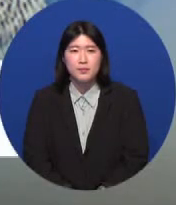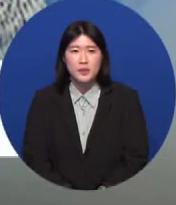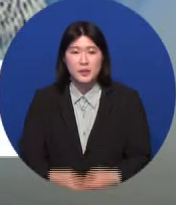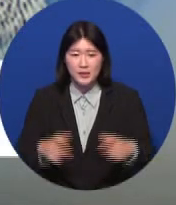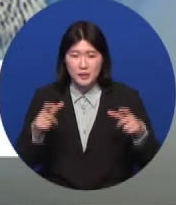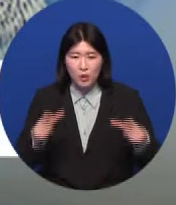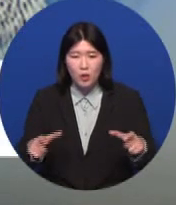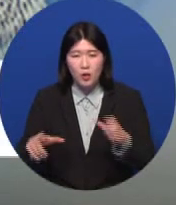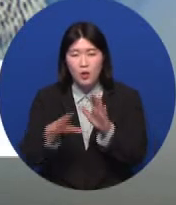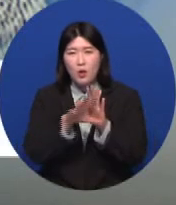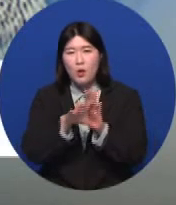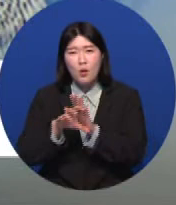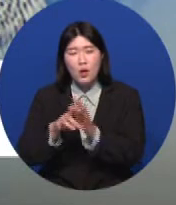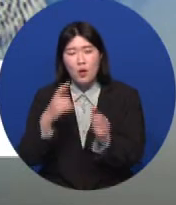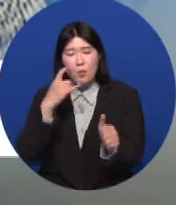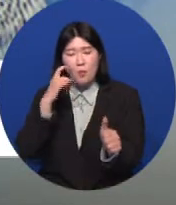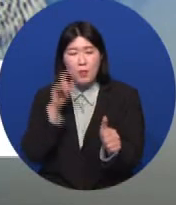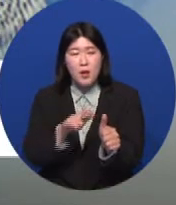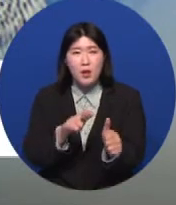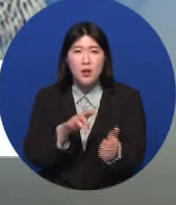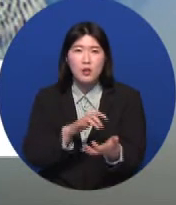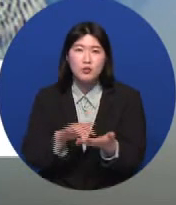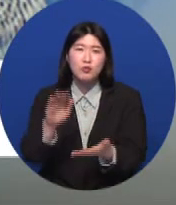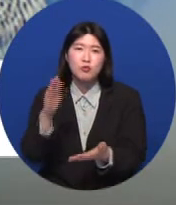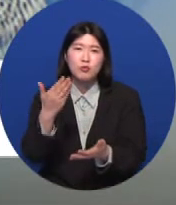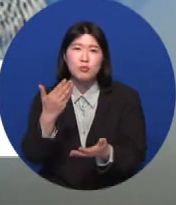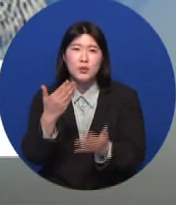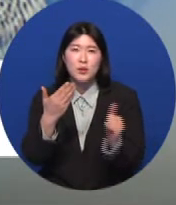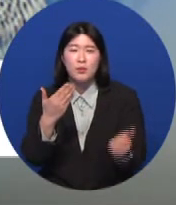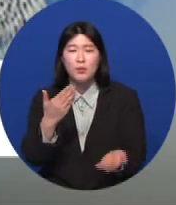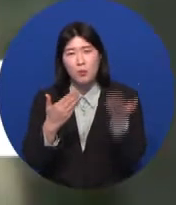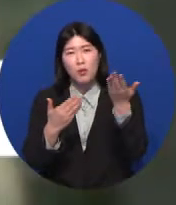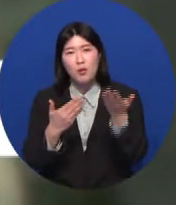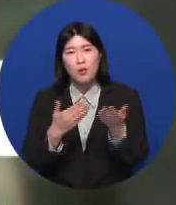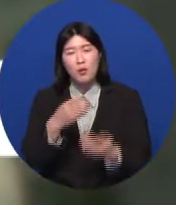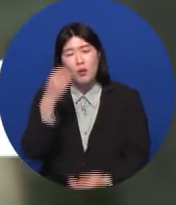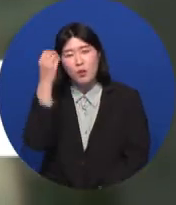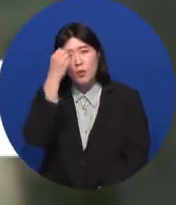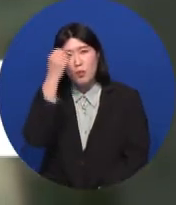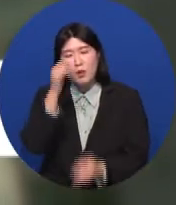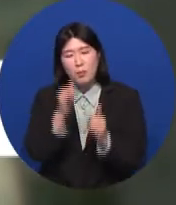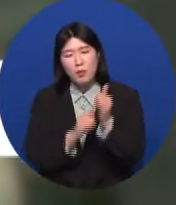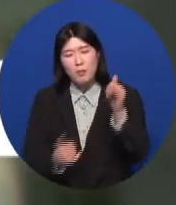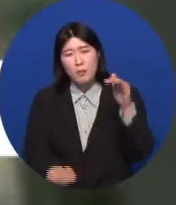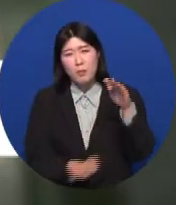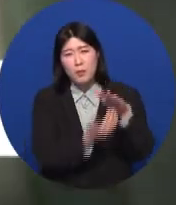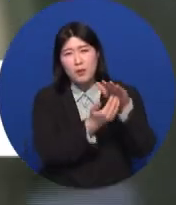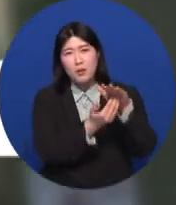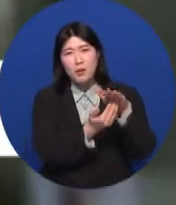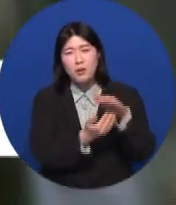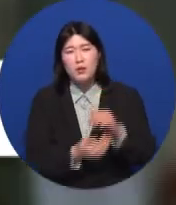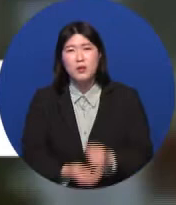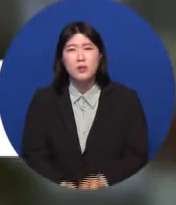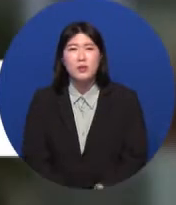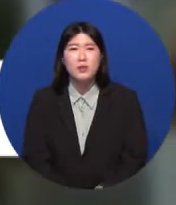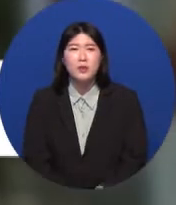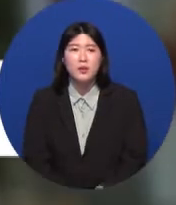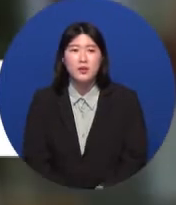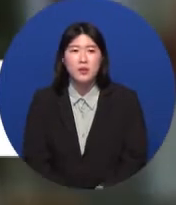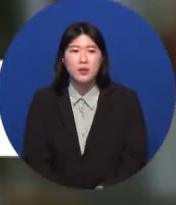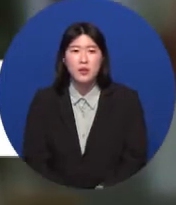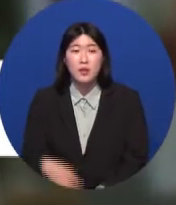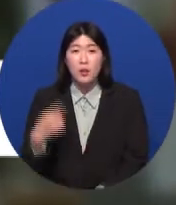지역의 코론 알고 신규업체 인자가 900 명을 넘으면서 또다시 1회 최대 확진 자수를 갈아 치웠습니다